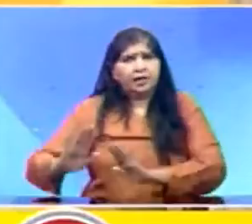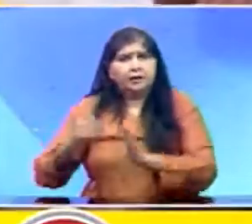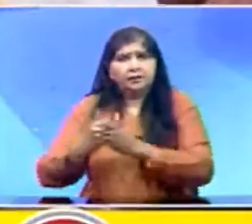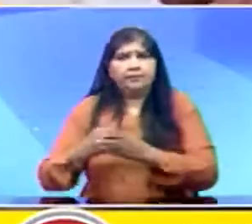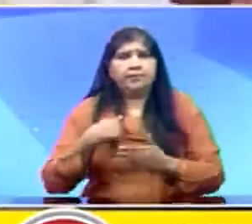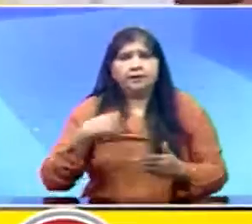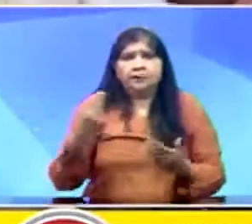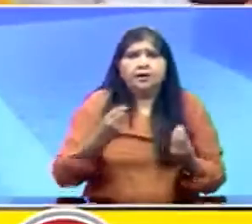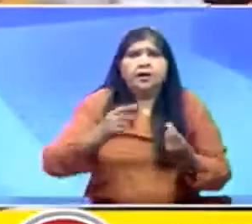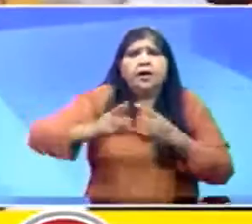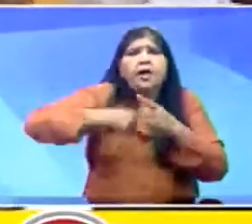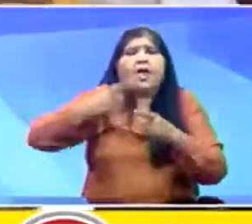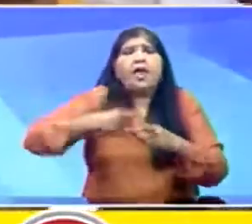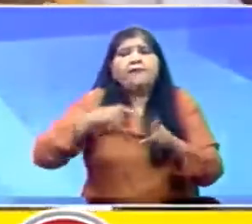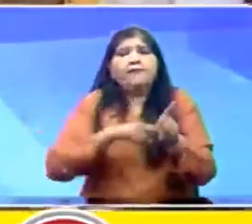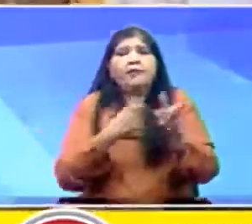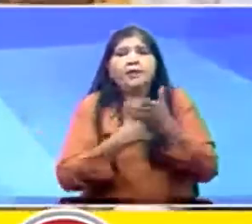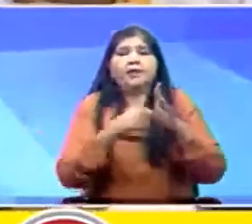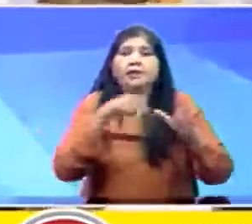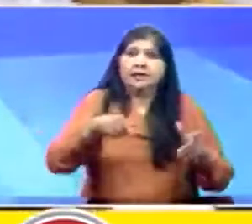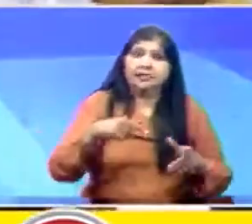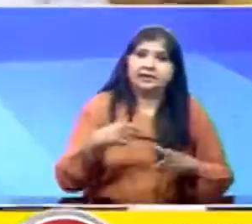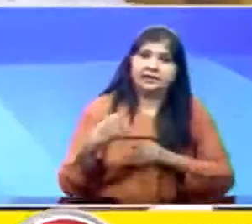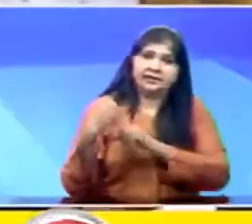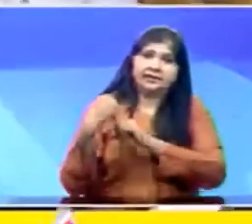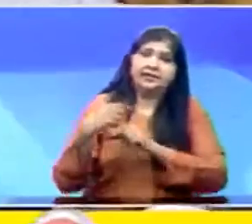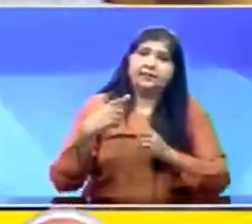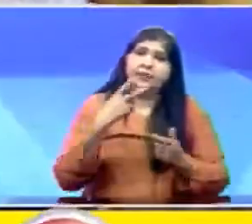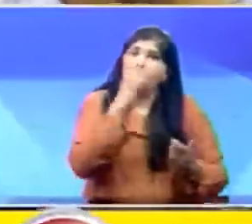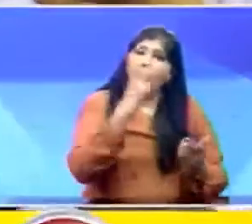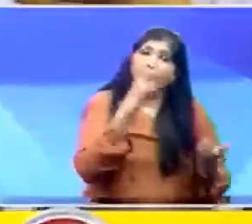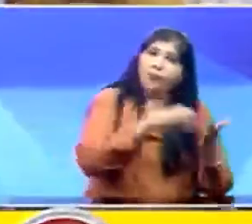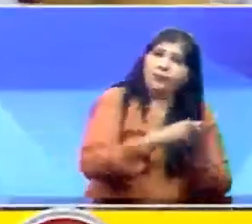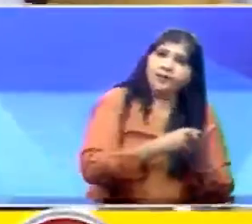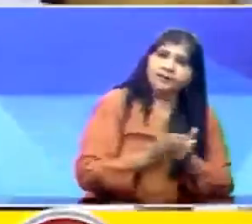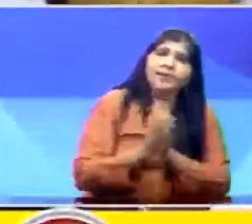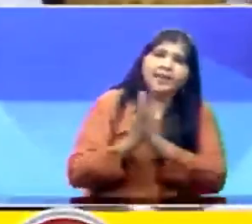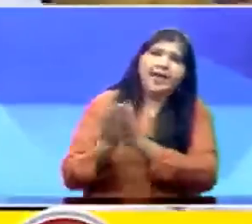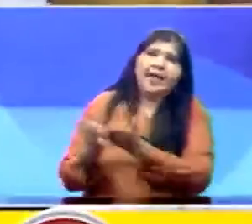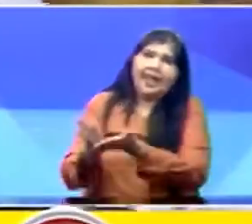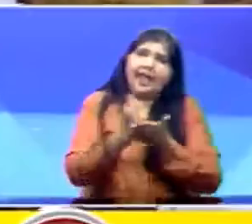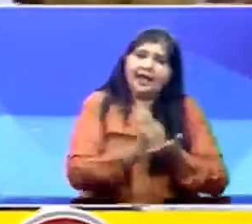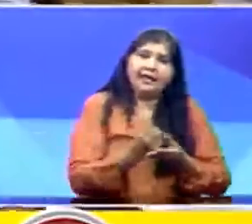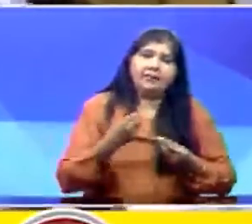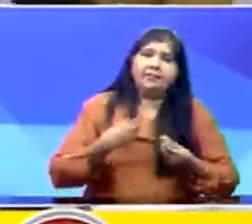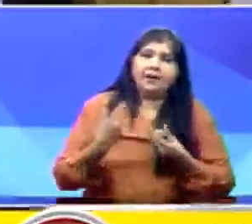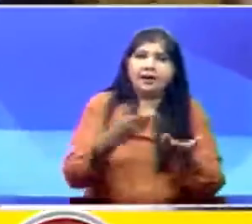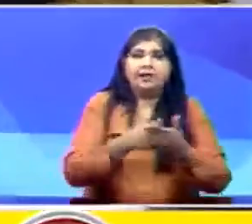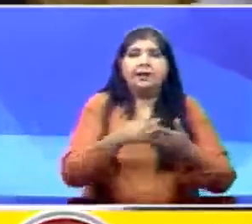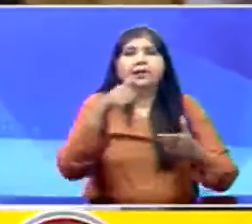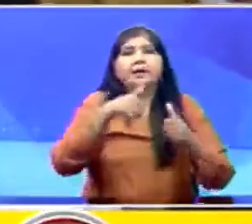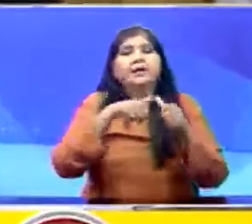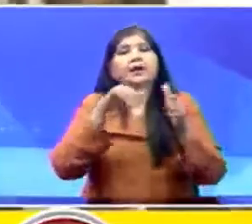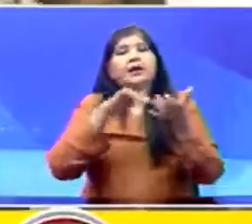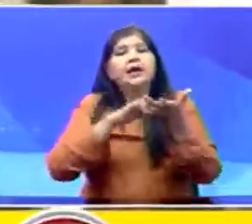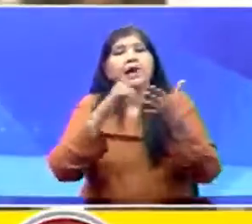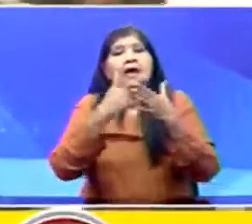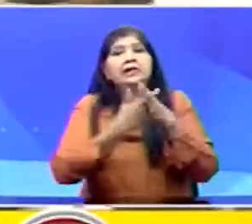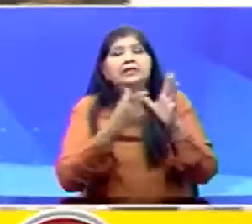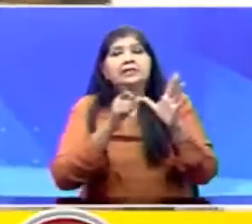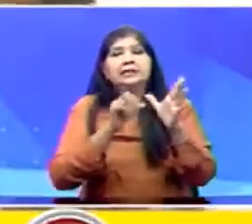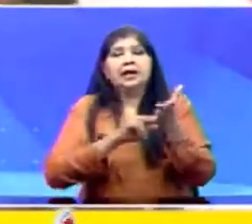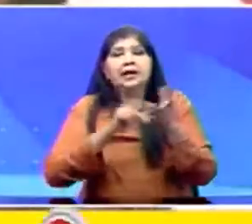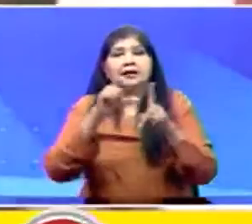भी हर वर्ष इस यात्रा में सेवा का सौभागे मिलता था आशार द्वितियां जिसे